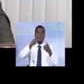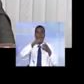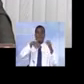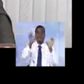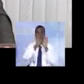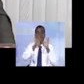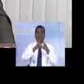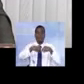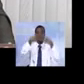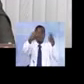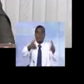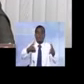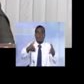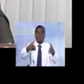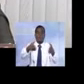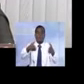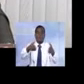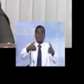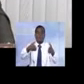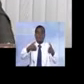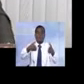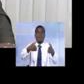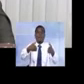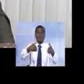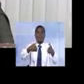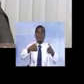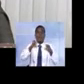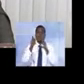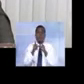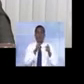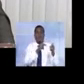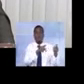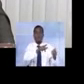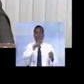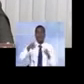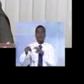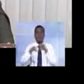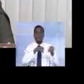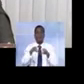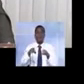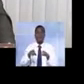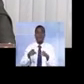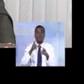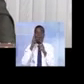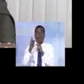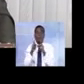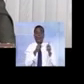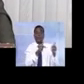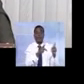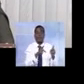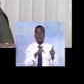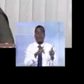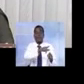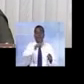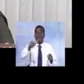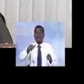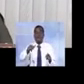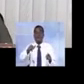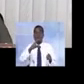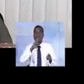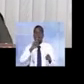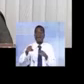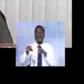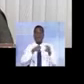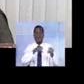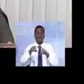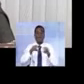sont déjà accordées aux opérateurs en difficulté. La proposition leur est faite, je dis bien la proposition parce qu'il ne s'agit pas d'une injonction